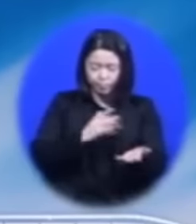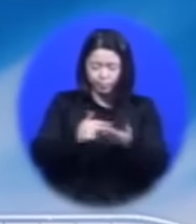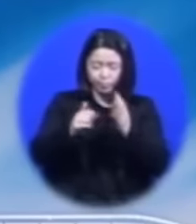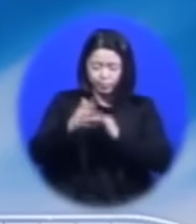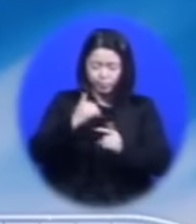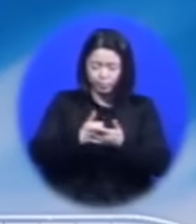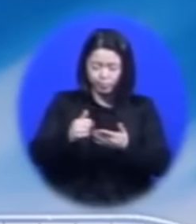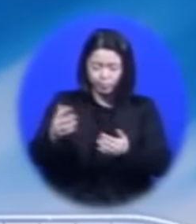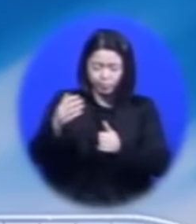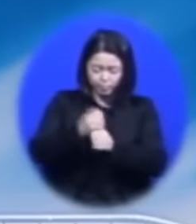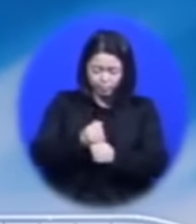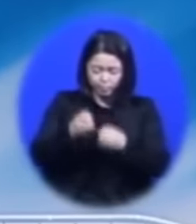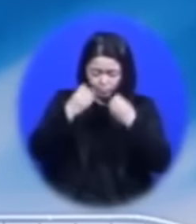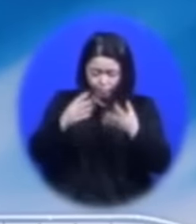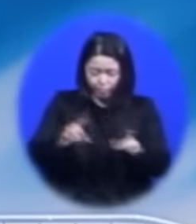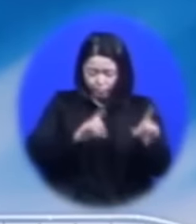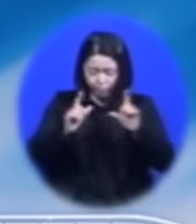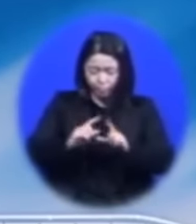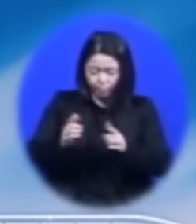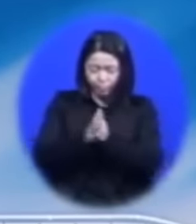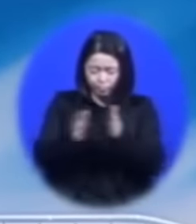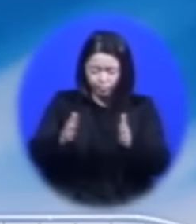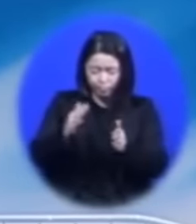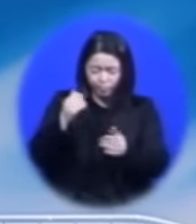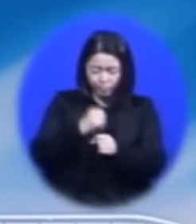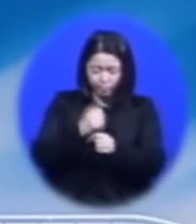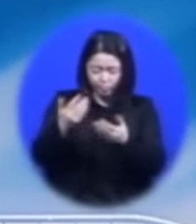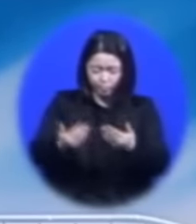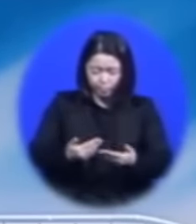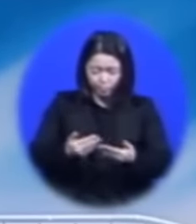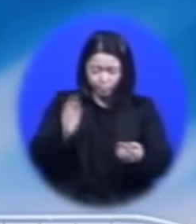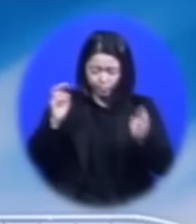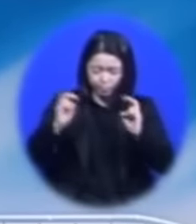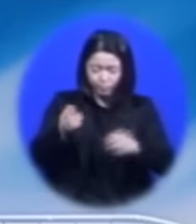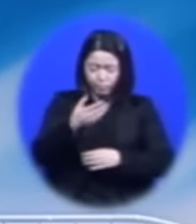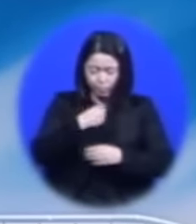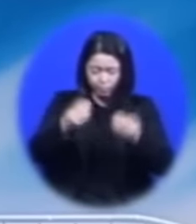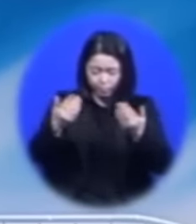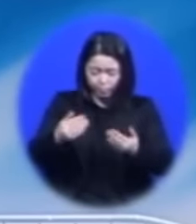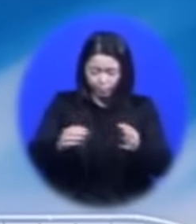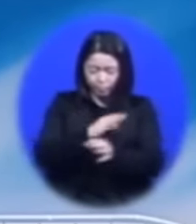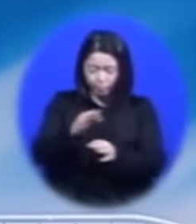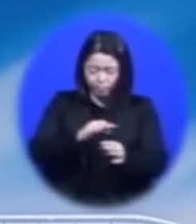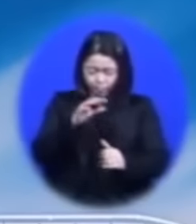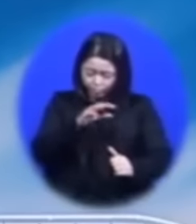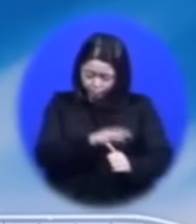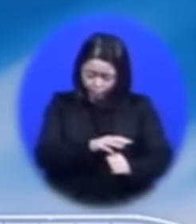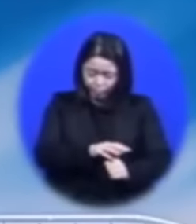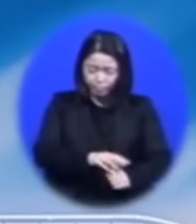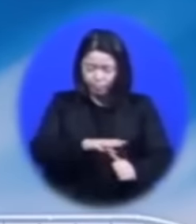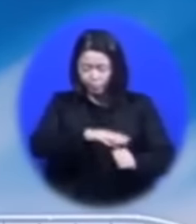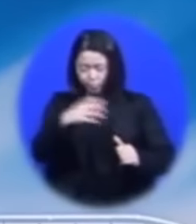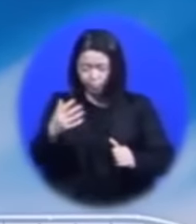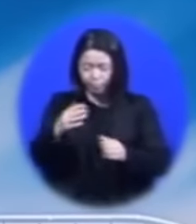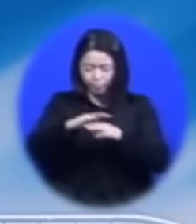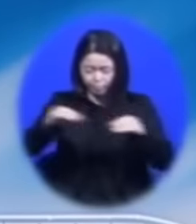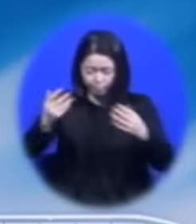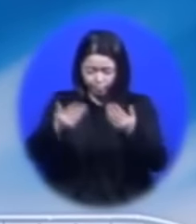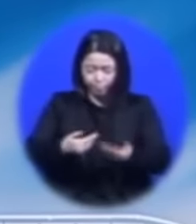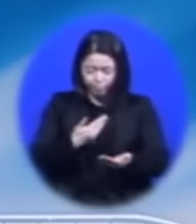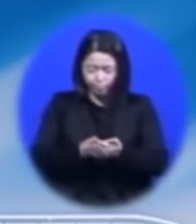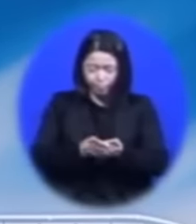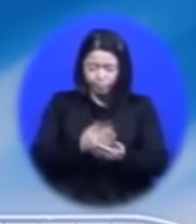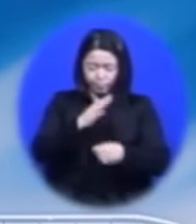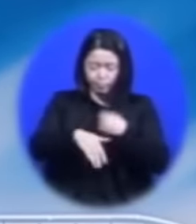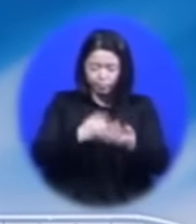예수님을 붙들고 새 삶을 시작하게 해 주옵소서. 기업의 복을 주시고 재정적인 압박에 눌림에서 풀어주시고